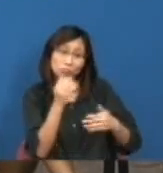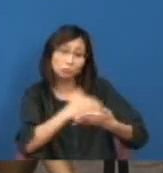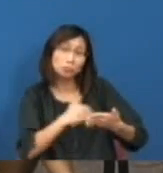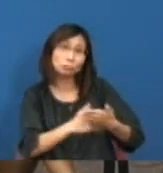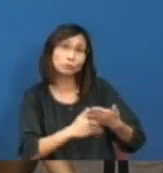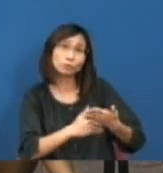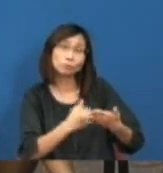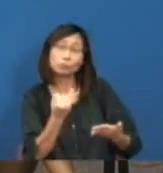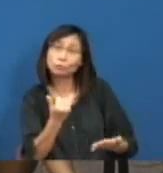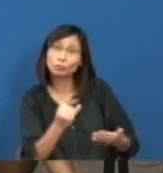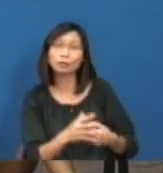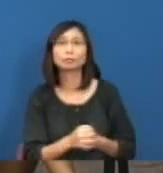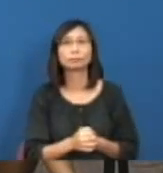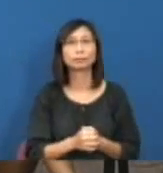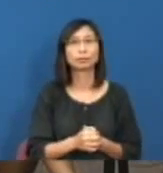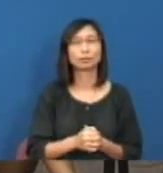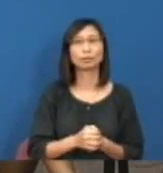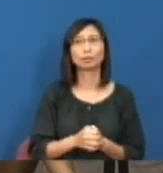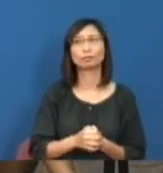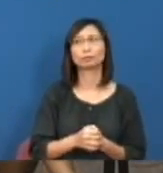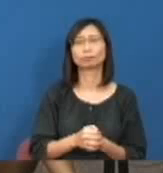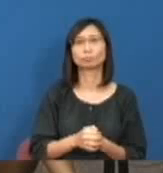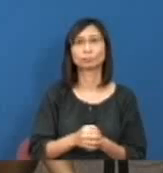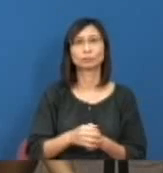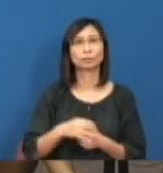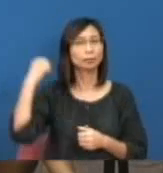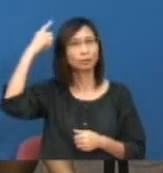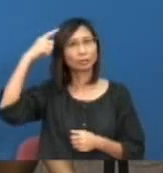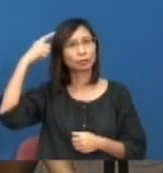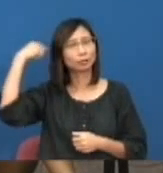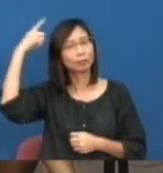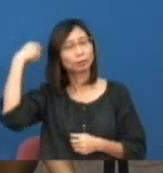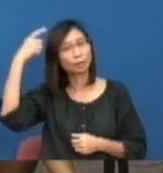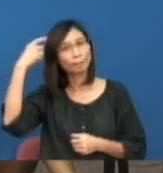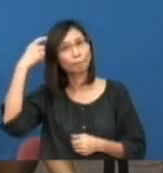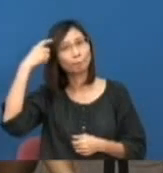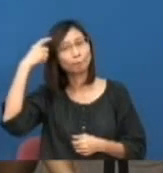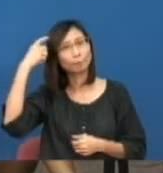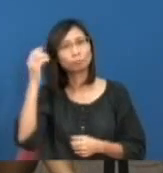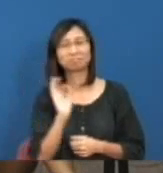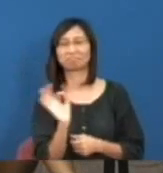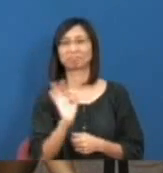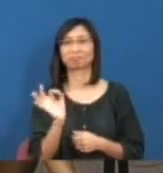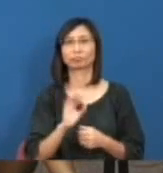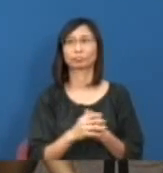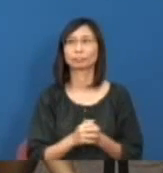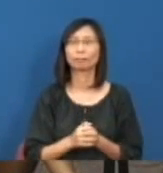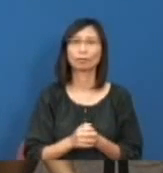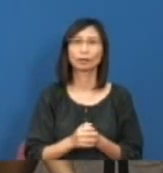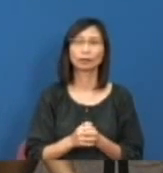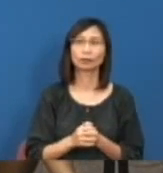哥，你冇即係根本完全都不成。即係不成思考，不成即 係 佢自己覺得自己，即係蕭